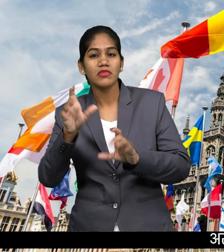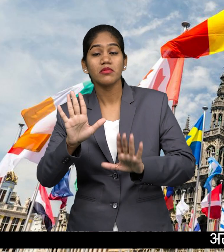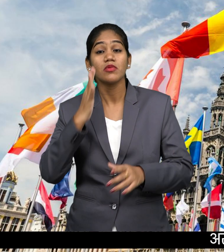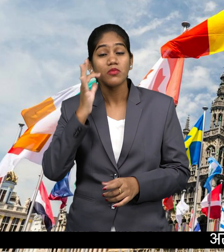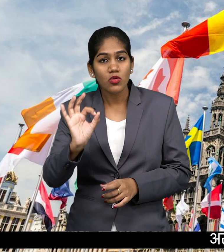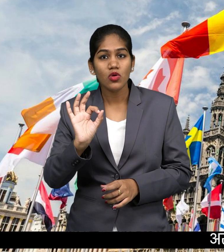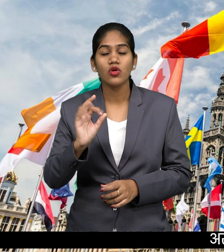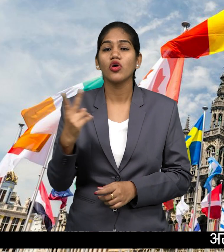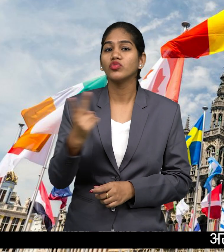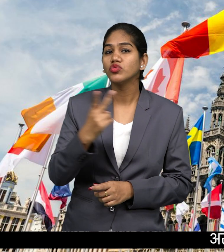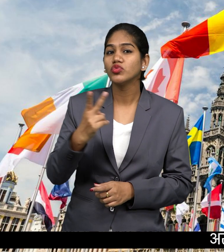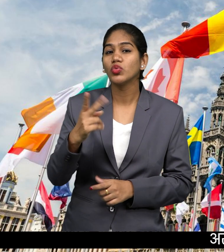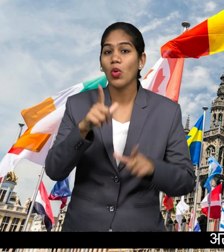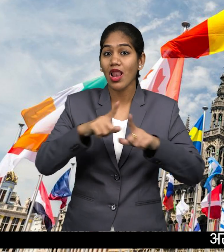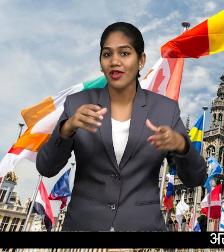असलेले सरकार आहे.